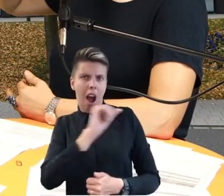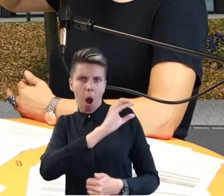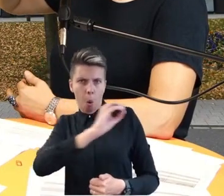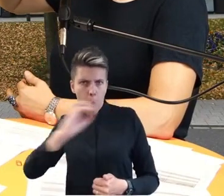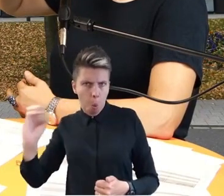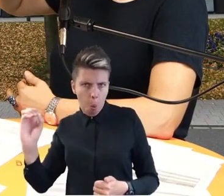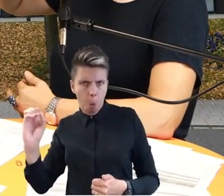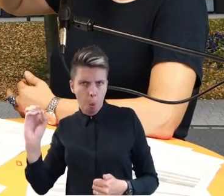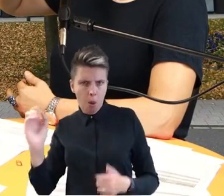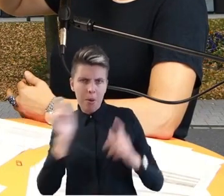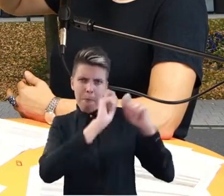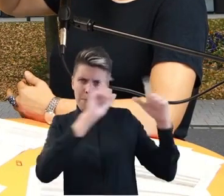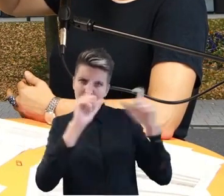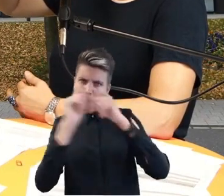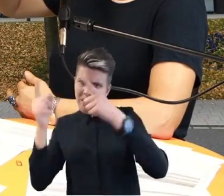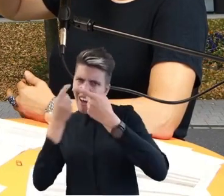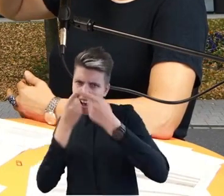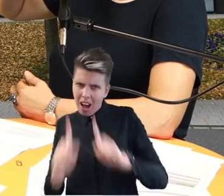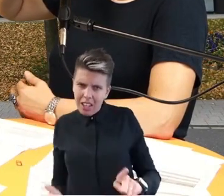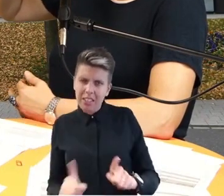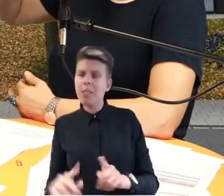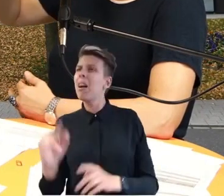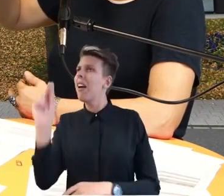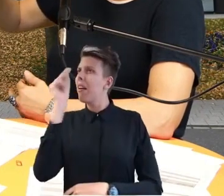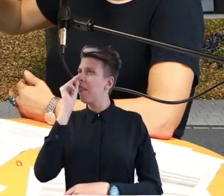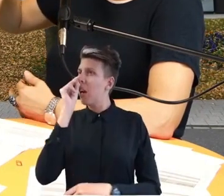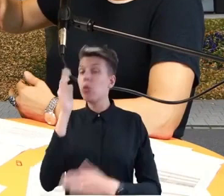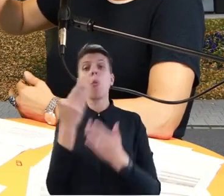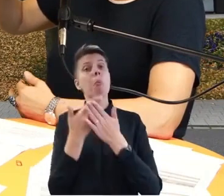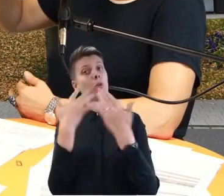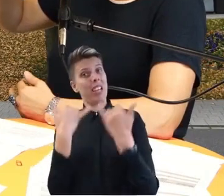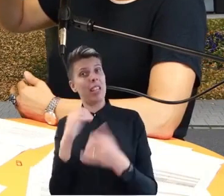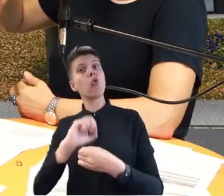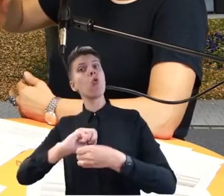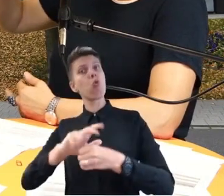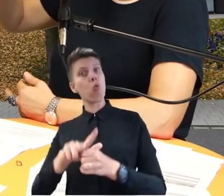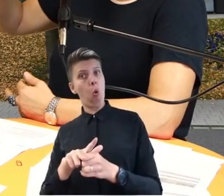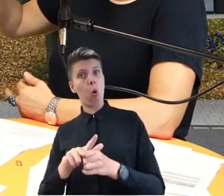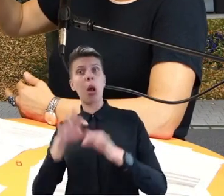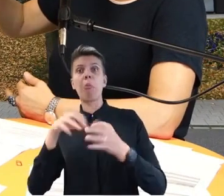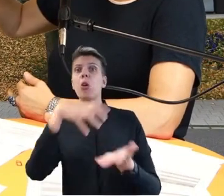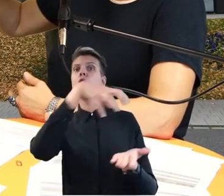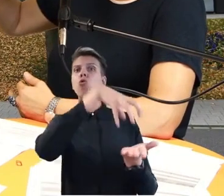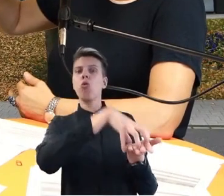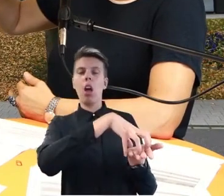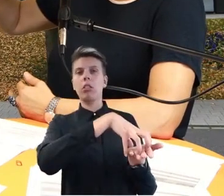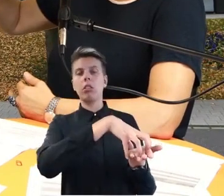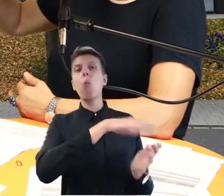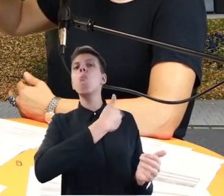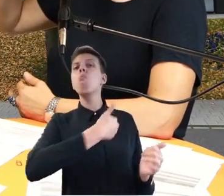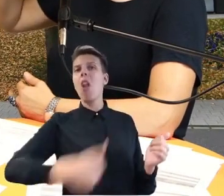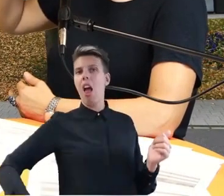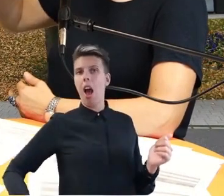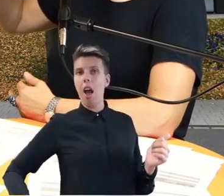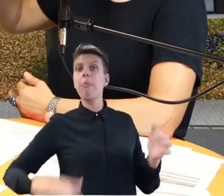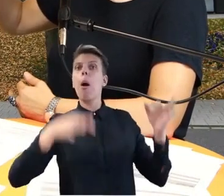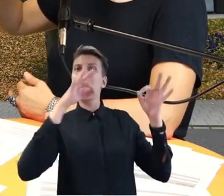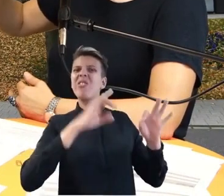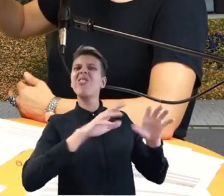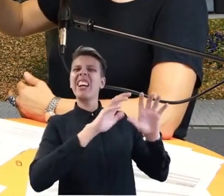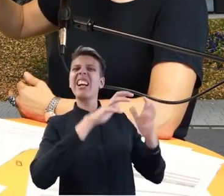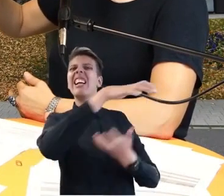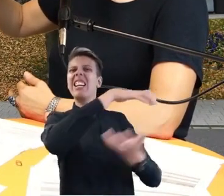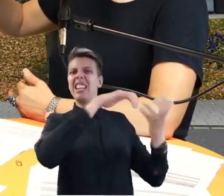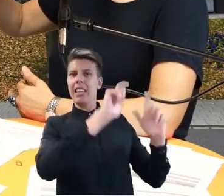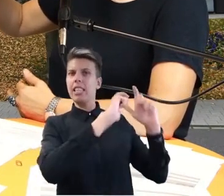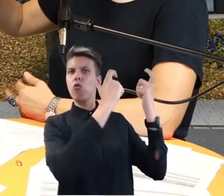krisenstab zusammen trifft jetzt sagen wir mal in der korona lage tritt in der stadt mülheim im krisenstab zusammen da müssen da ja auch